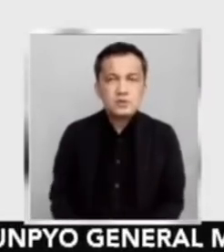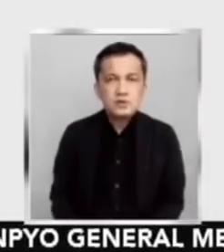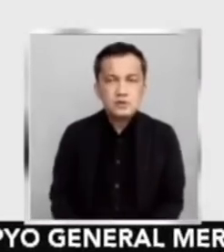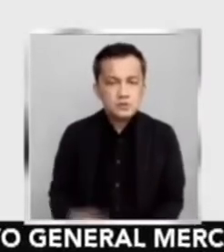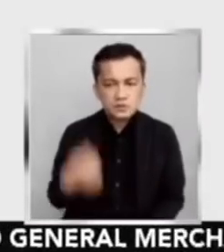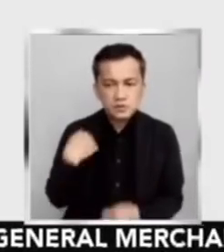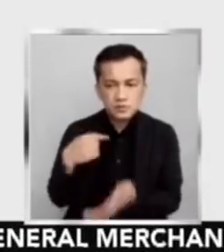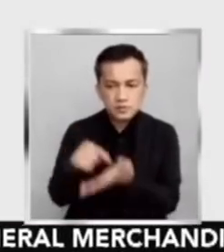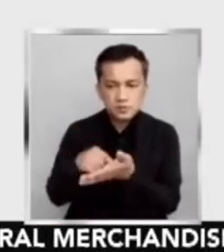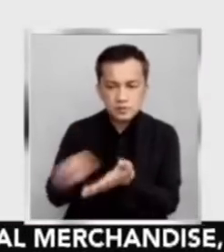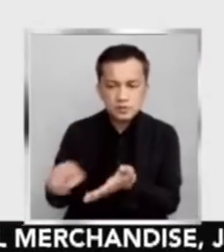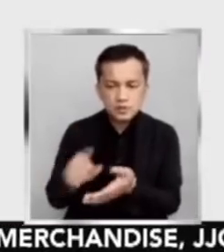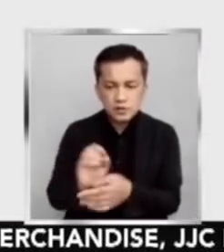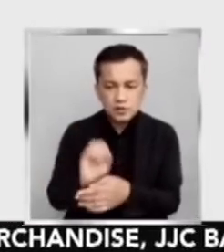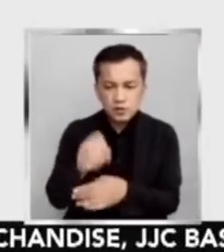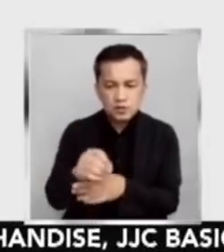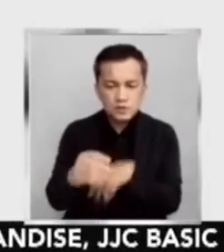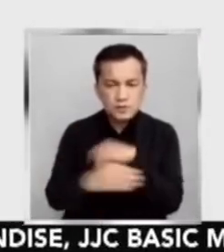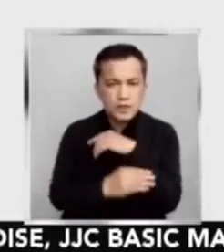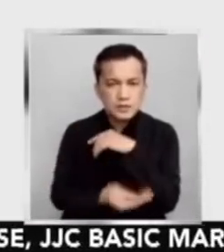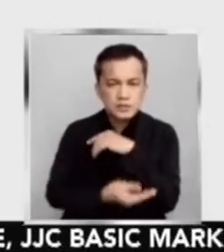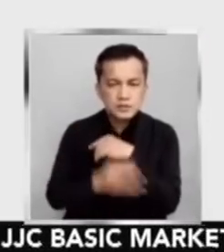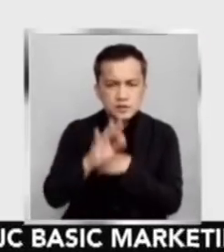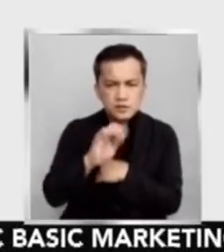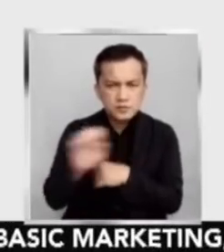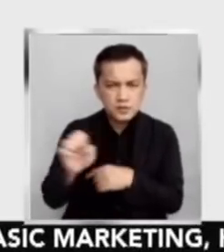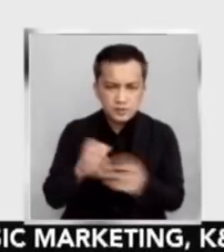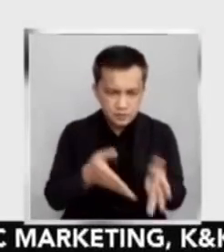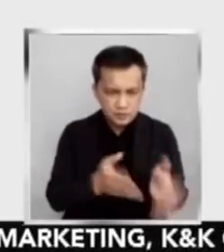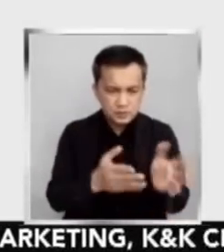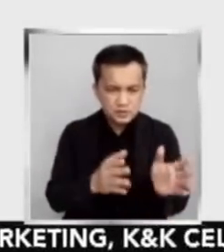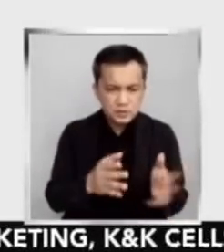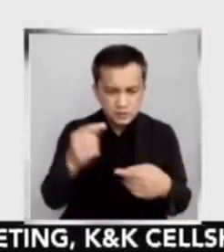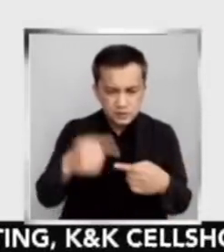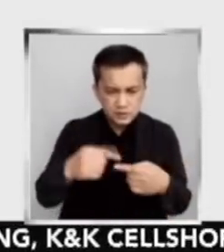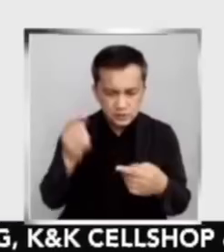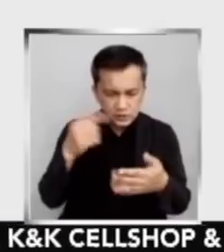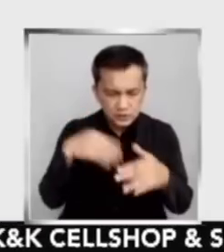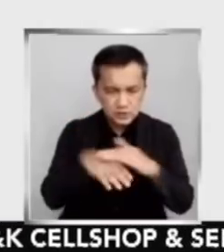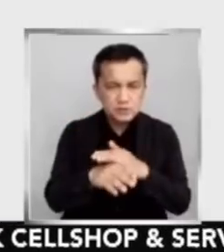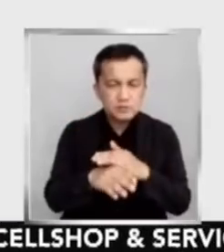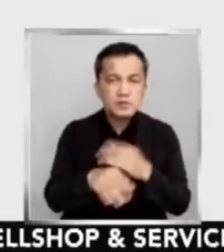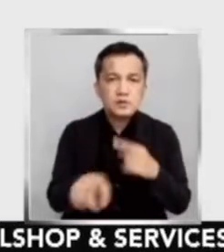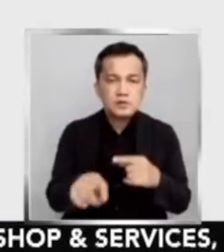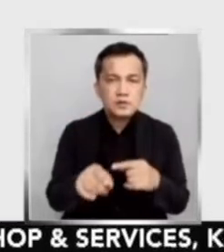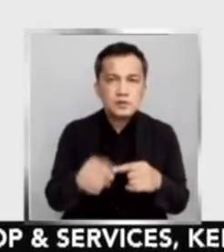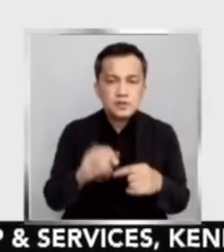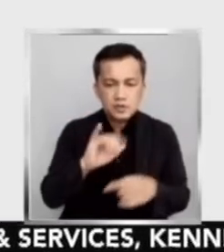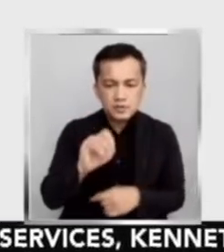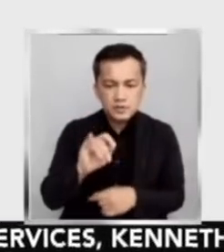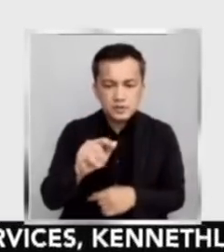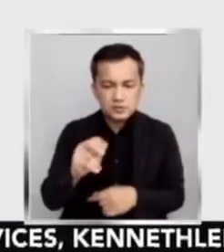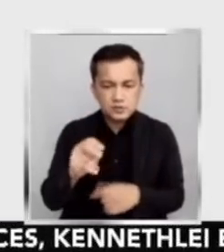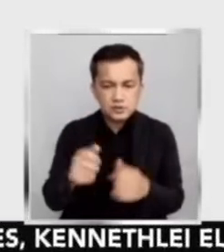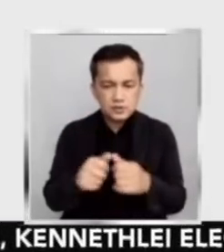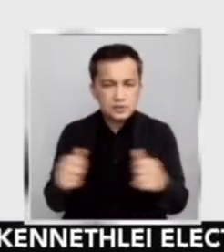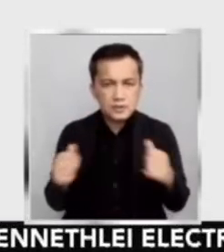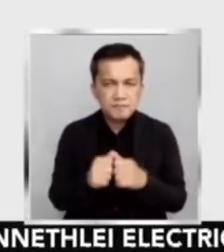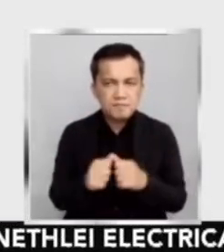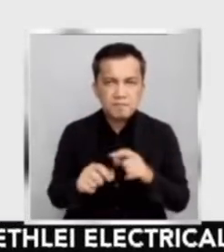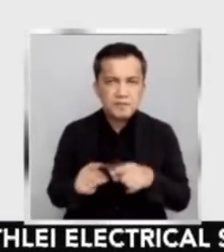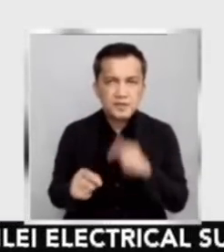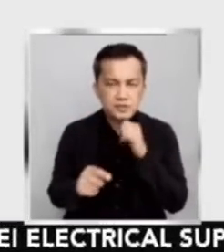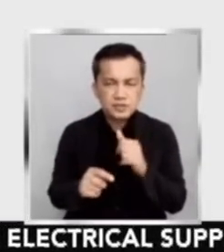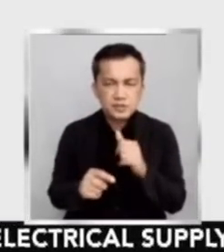ng umano'y over baggage fee, pinayagan daw siya ng check-in agent na makapasok sa immigration area. Pero hindi raw siya tinantanan